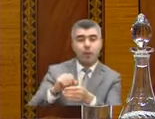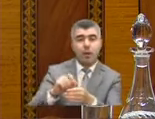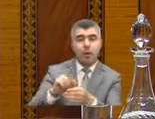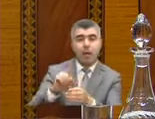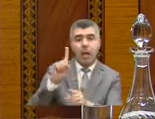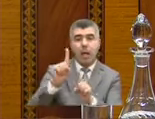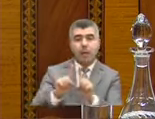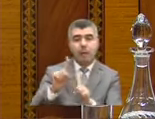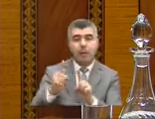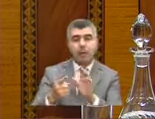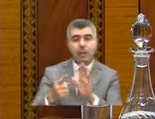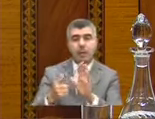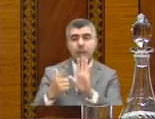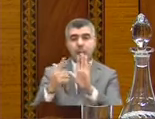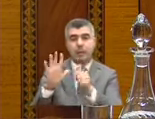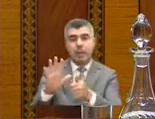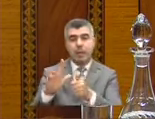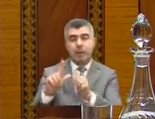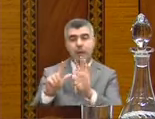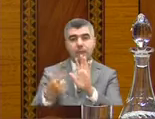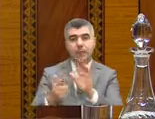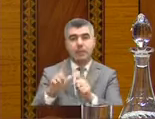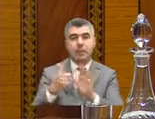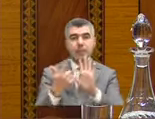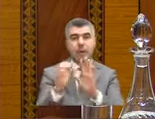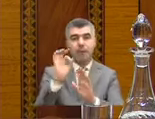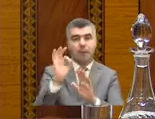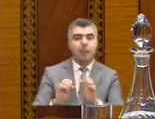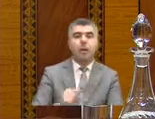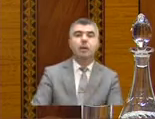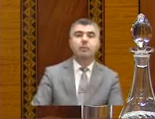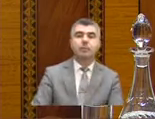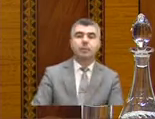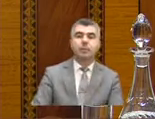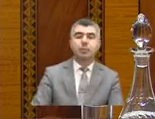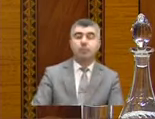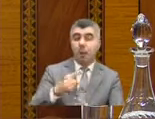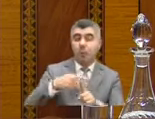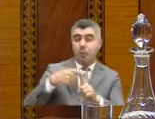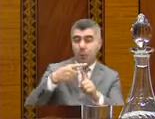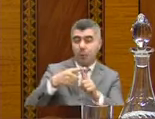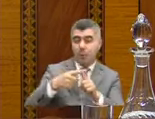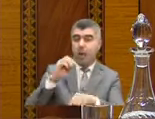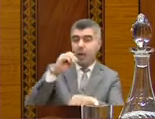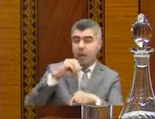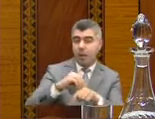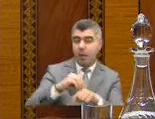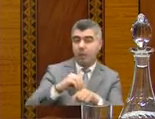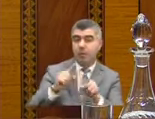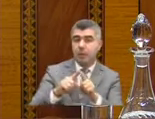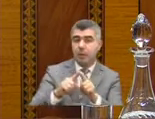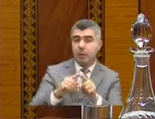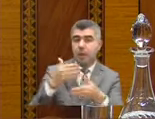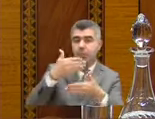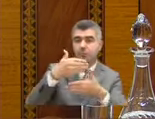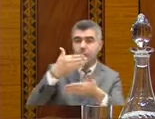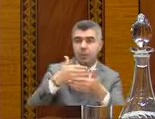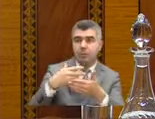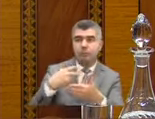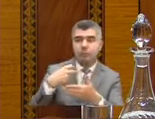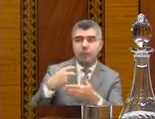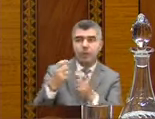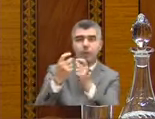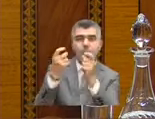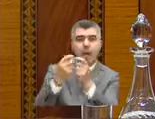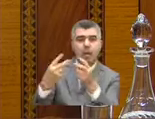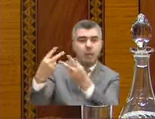أي ارتفاع 6.7%، موازاة مع الارتفاع المسجل في الاستثمارات الأجنبية